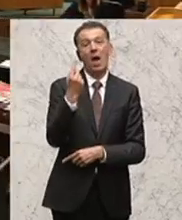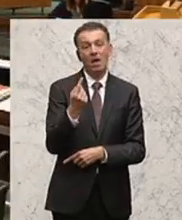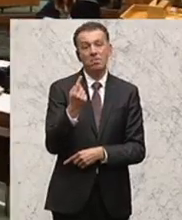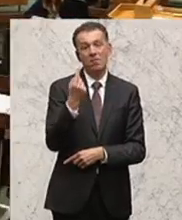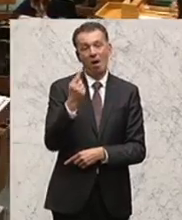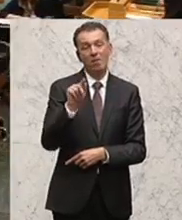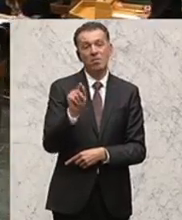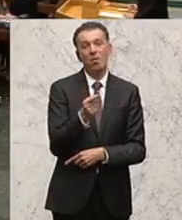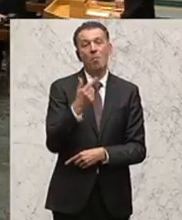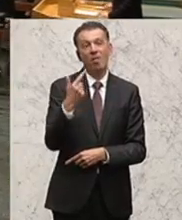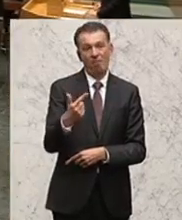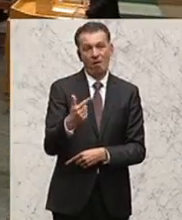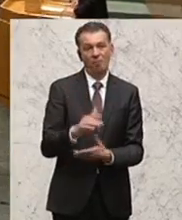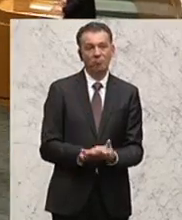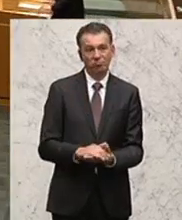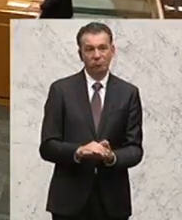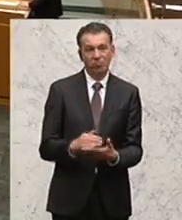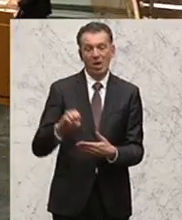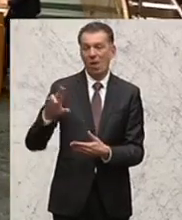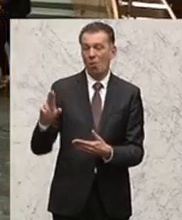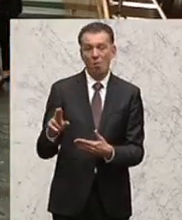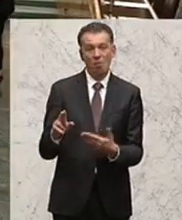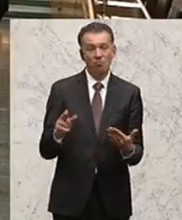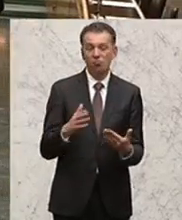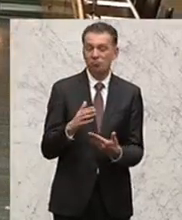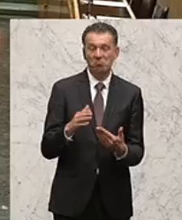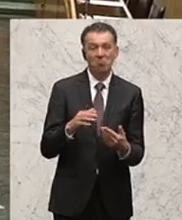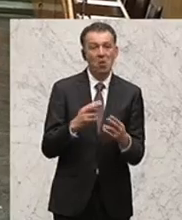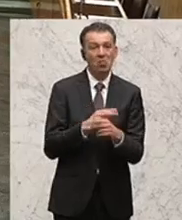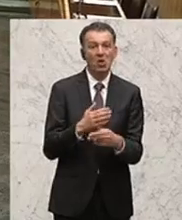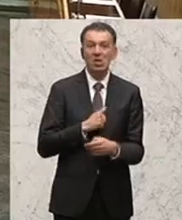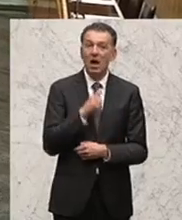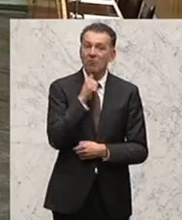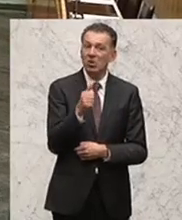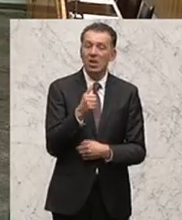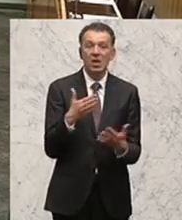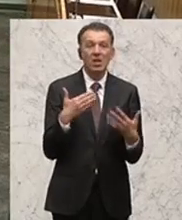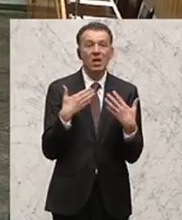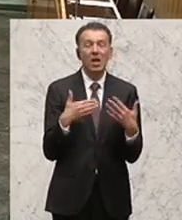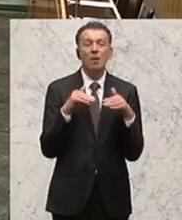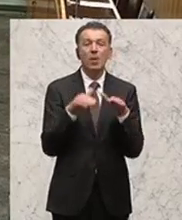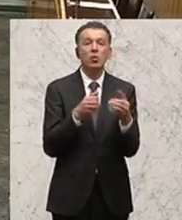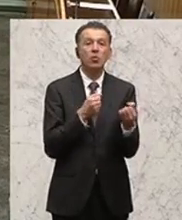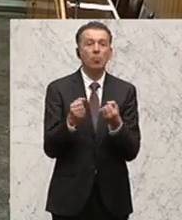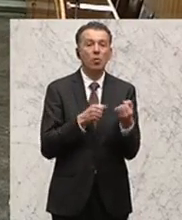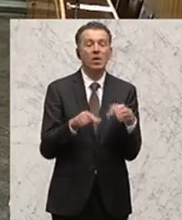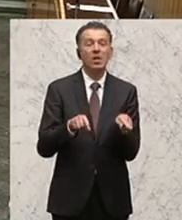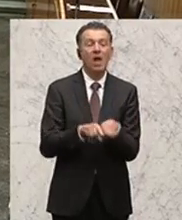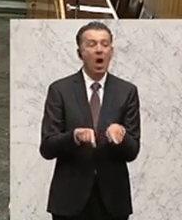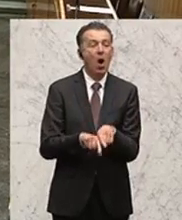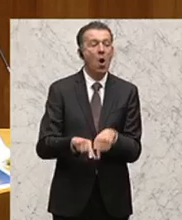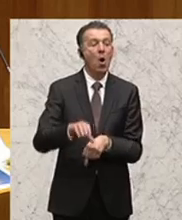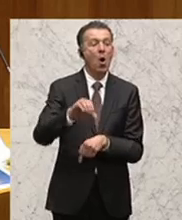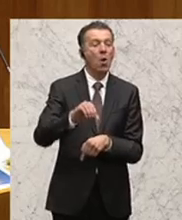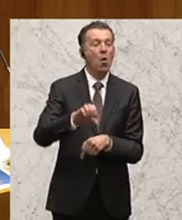1,2. Als eines der wenigen Länder in der EU, das nicht imstande ist, Klimaschutzpolitik zu machen. Auch die OECD,